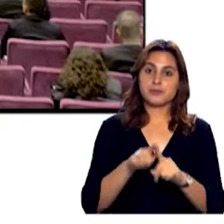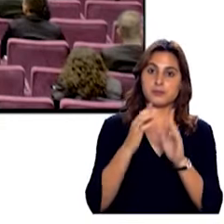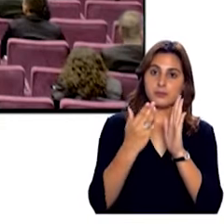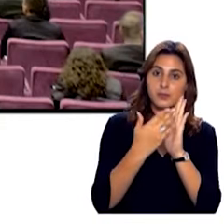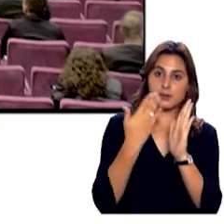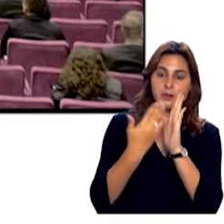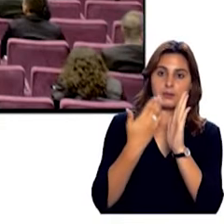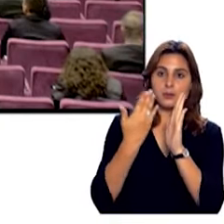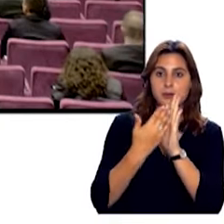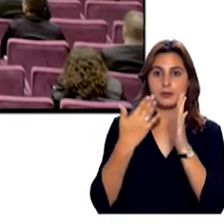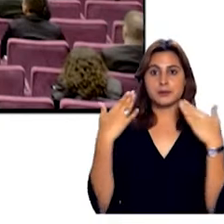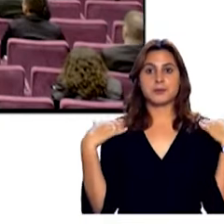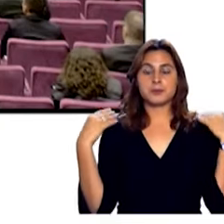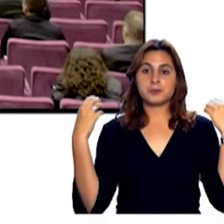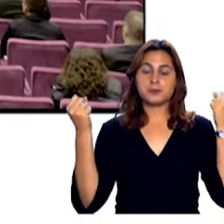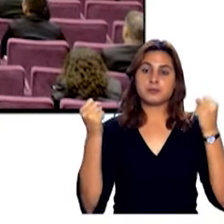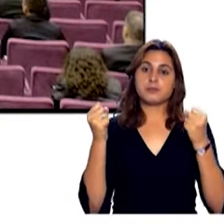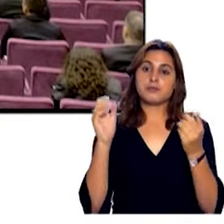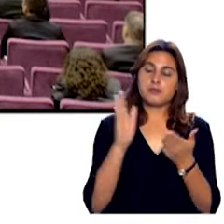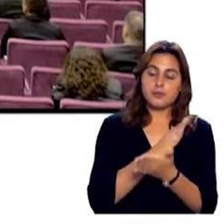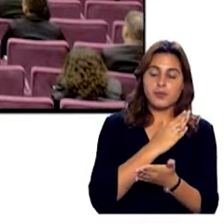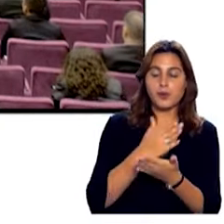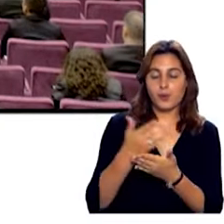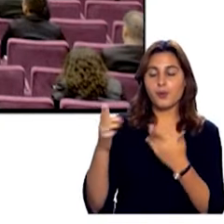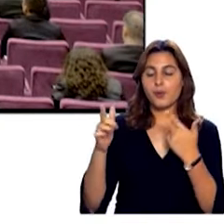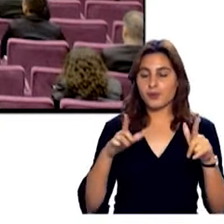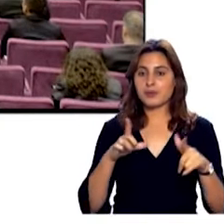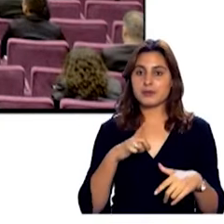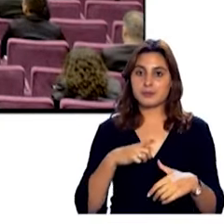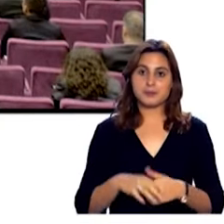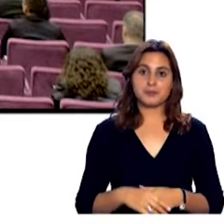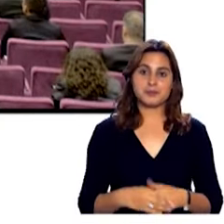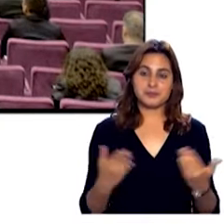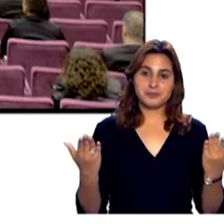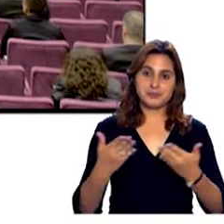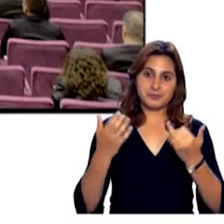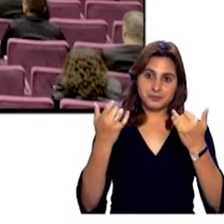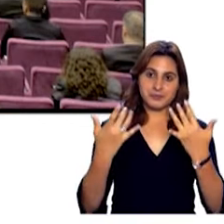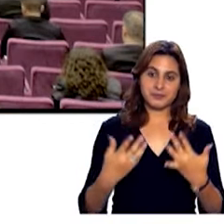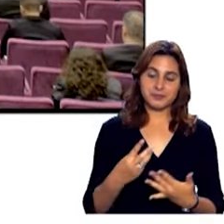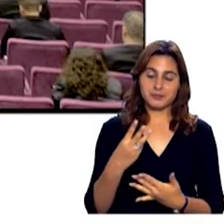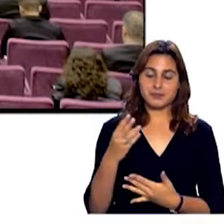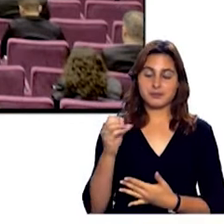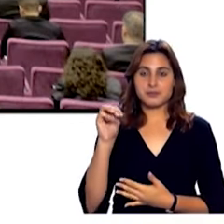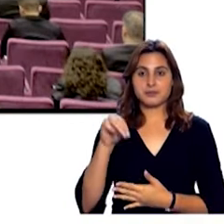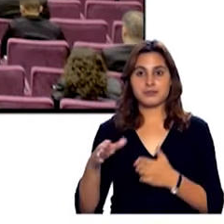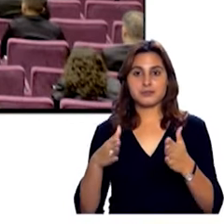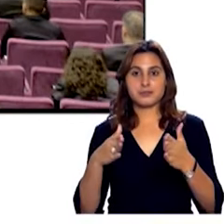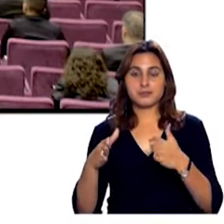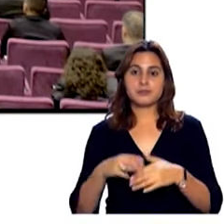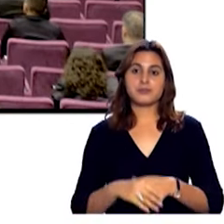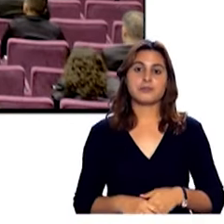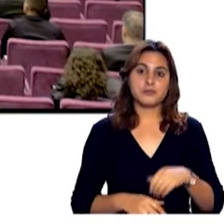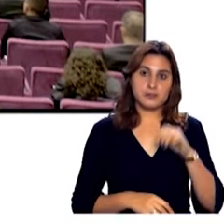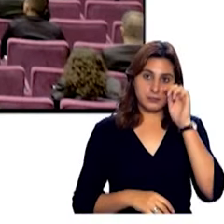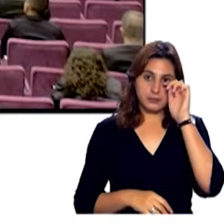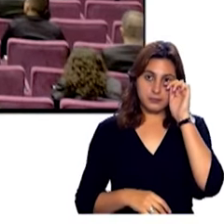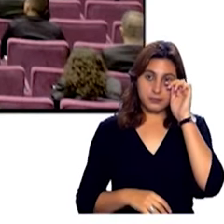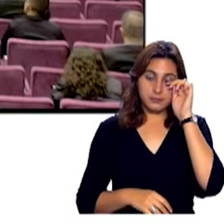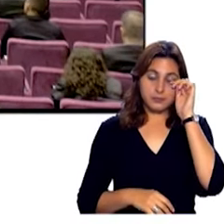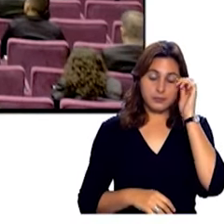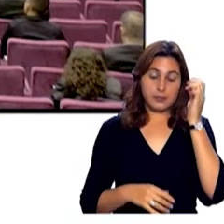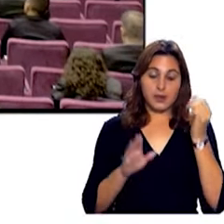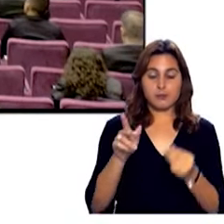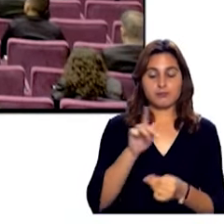magistérios e outras participações com a palavra então pelo prazo de 30 minutos que é do regulo professor